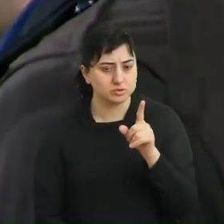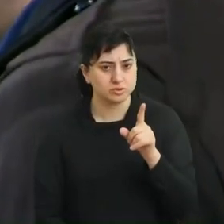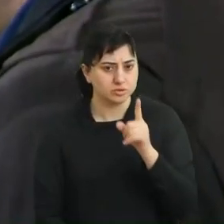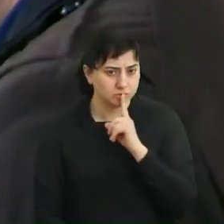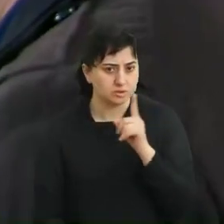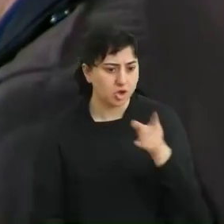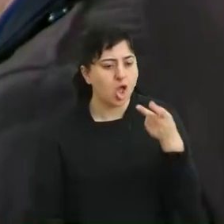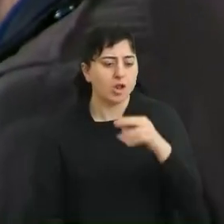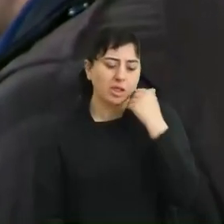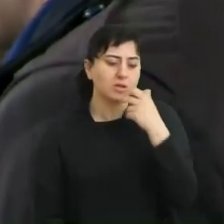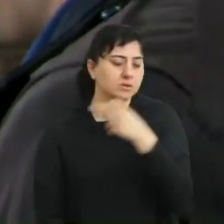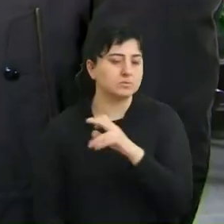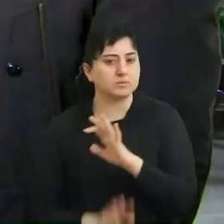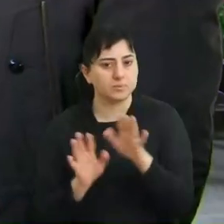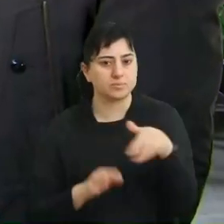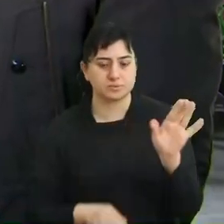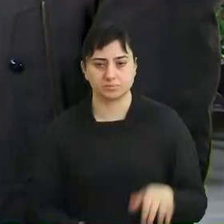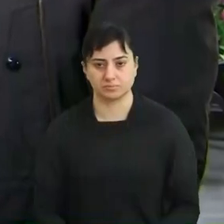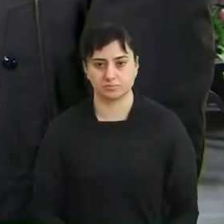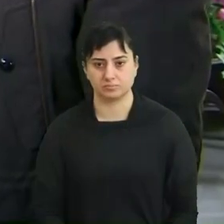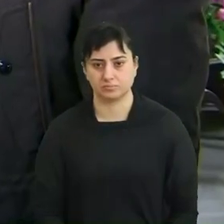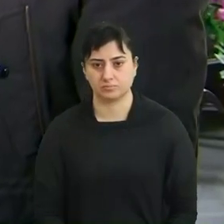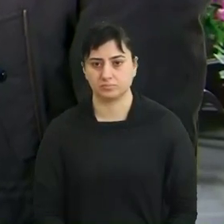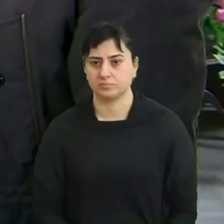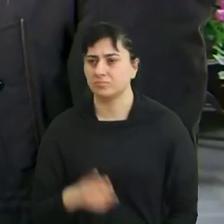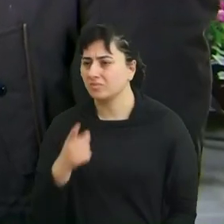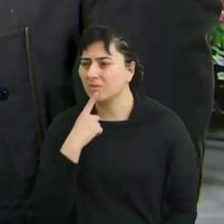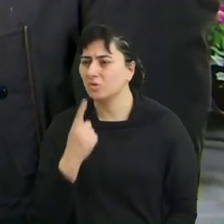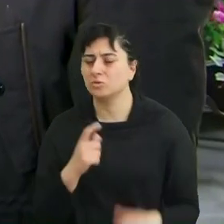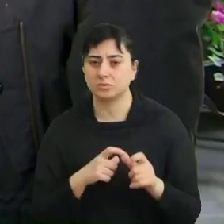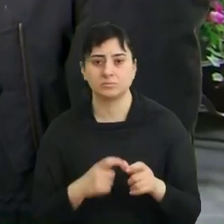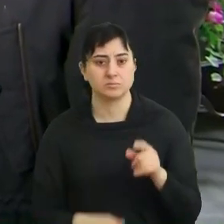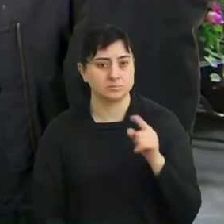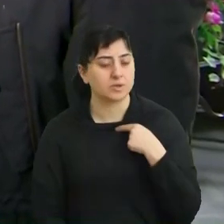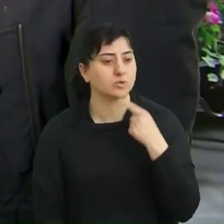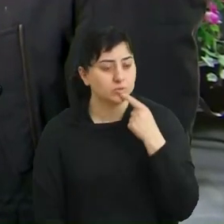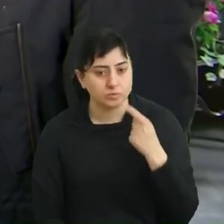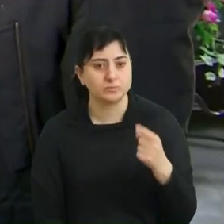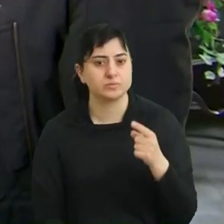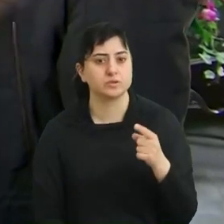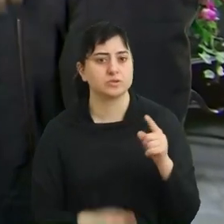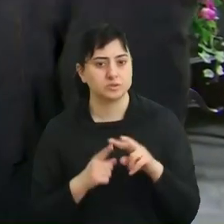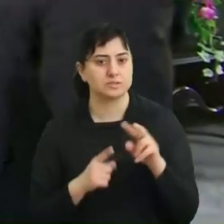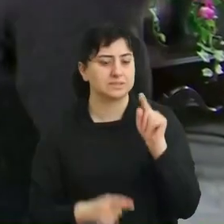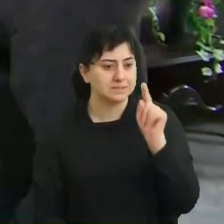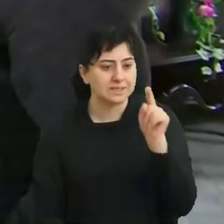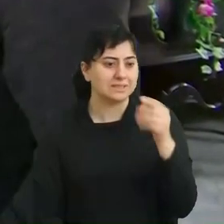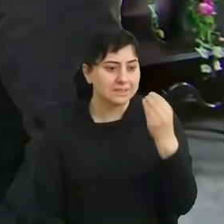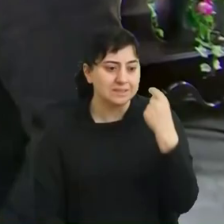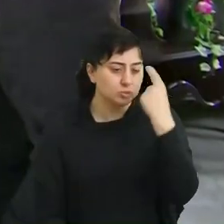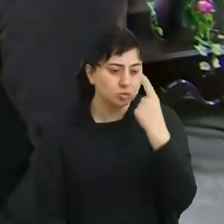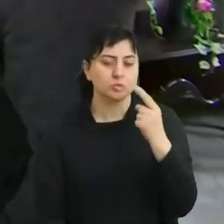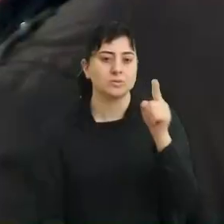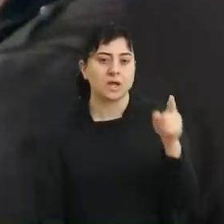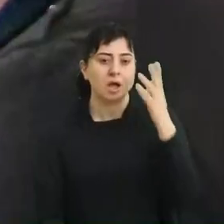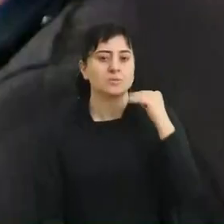gel diyorum sana. Kendine gel. Ben bir ceset ayarlarım. Ne diyorsun sen Sarp? Ne diyorsam onu diyorum ya Nurhan. Senin iyiliğin için